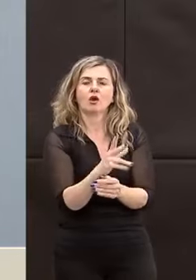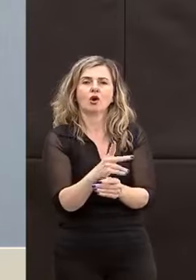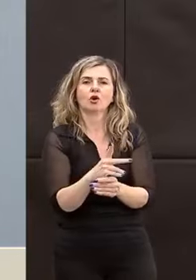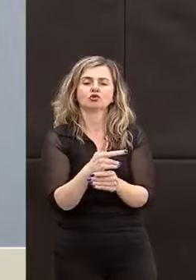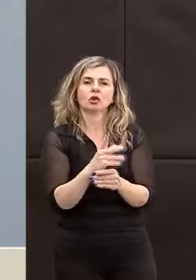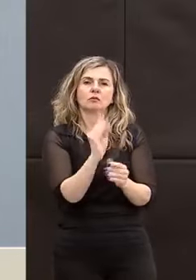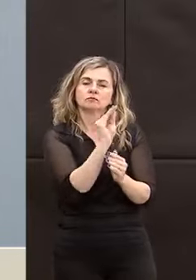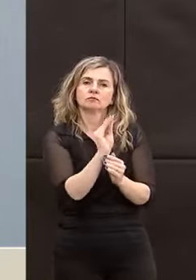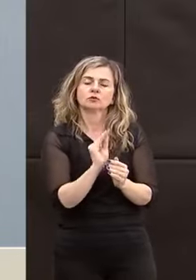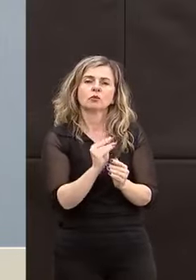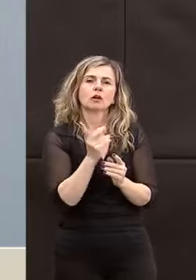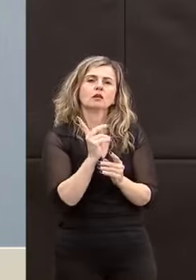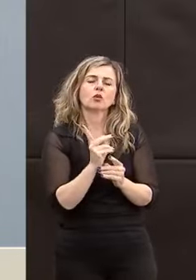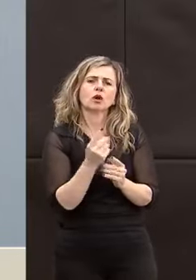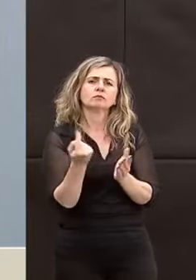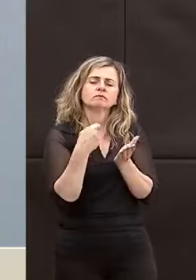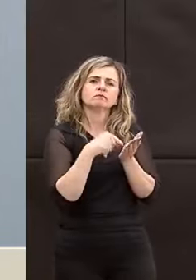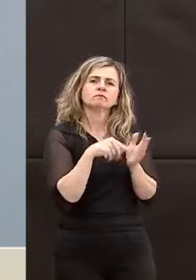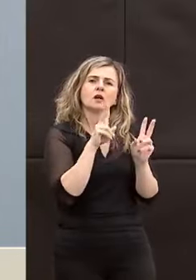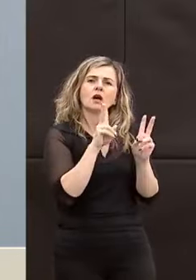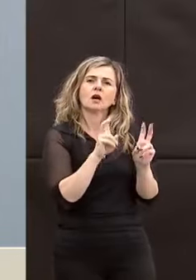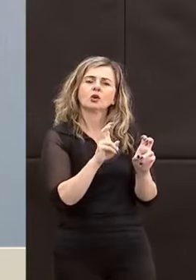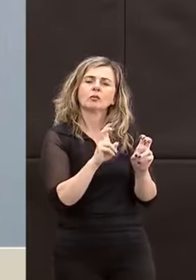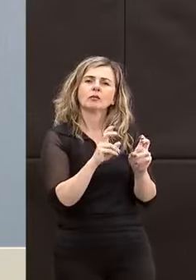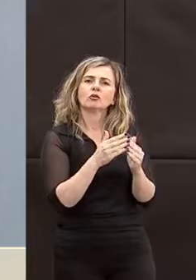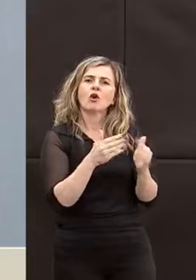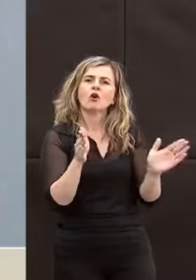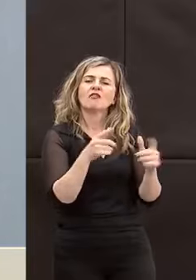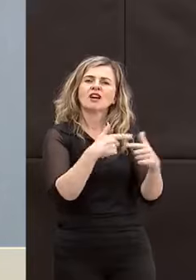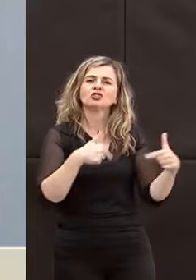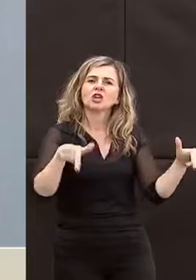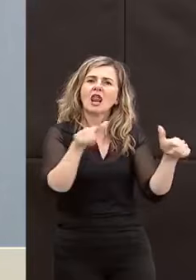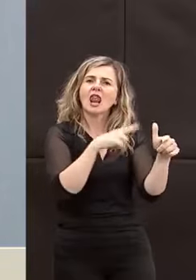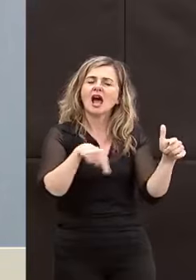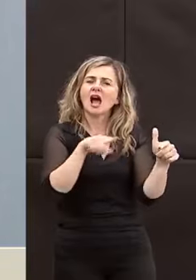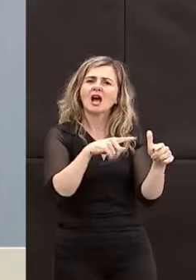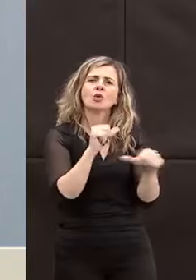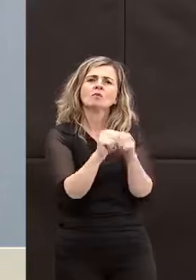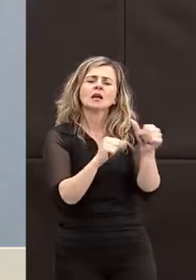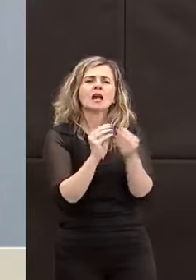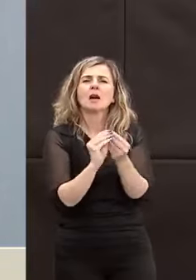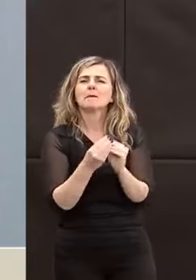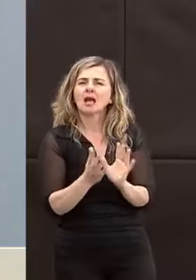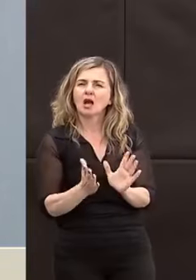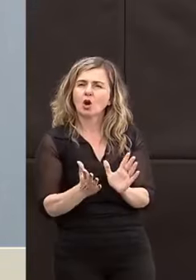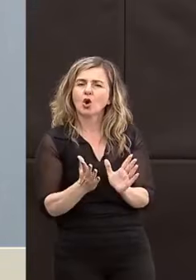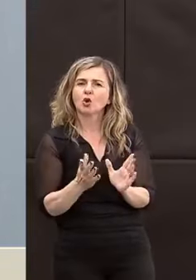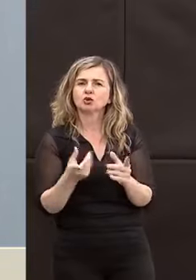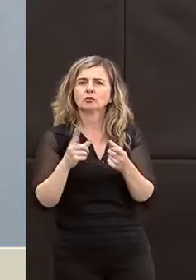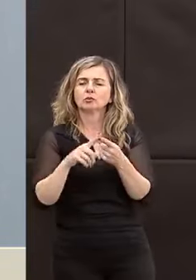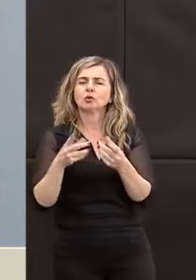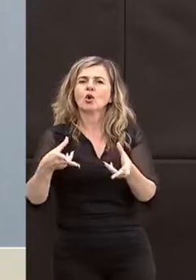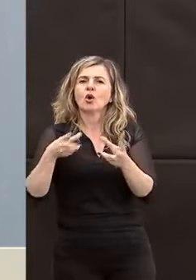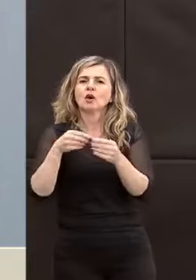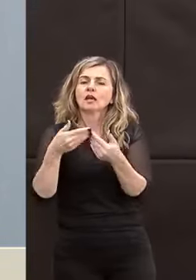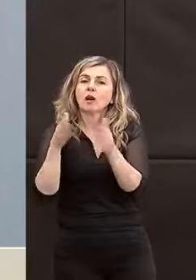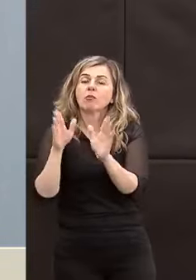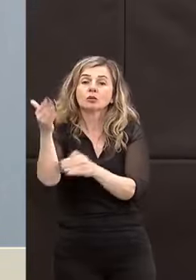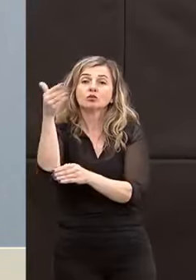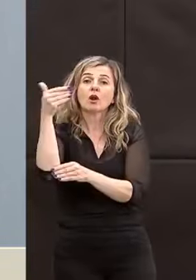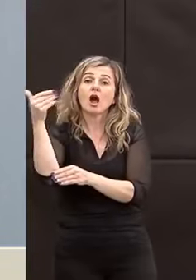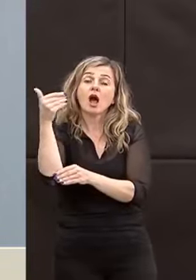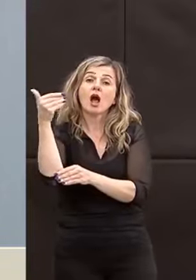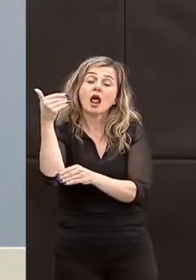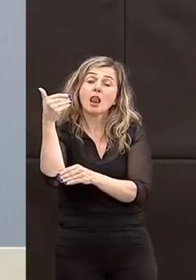innanzitutto torniamo sul tema della fascia lago che cosa cambierà e poi la riapertura degli alberghi con